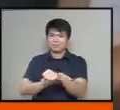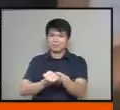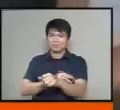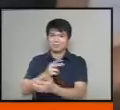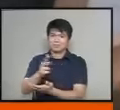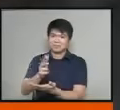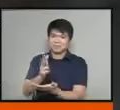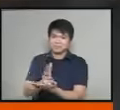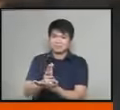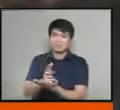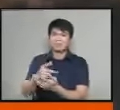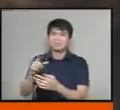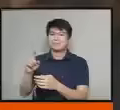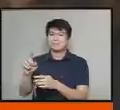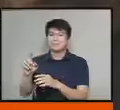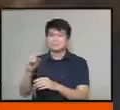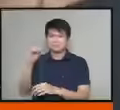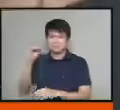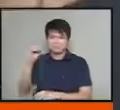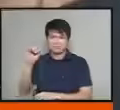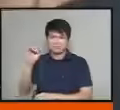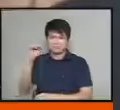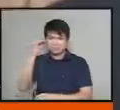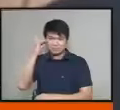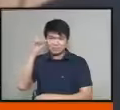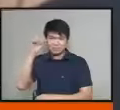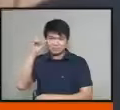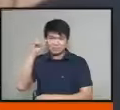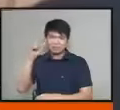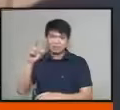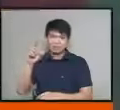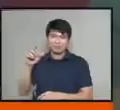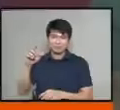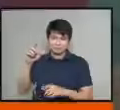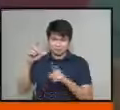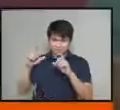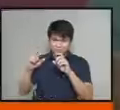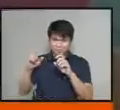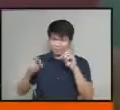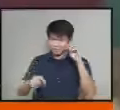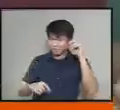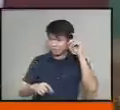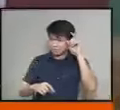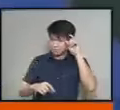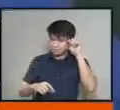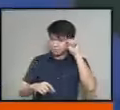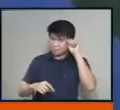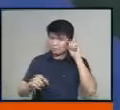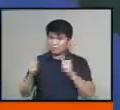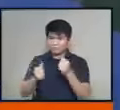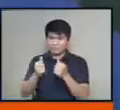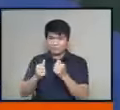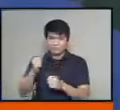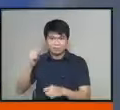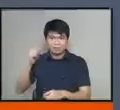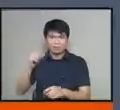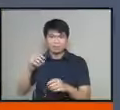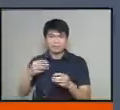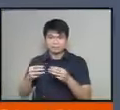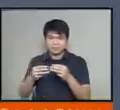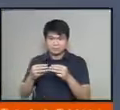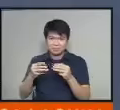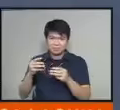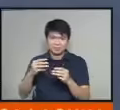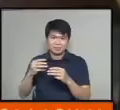niyang natakip ang rapper din na si David Rizon, photographer na si Ivan Agustin, driver ni si Albert Alvarez at ang kapatid at manager niya si